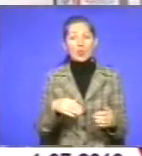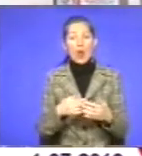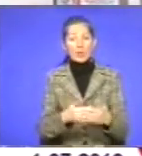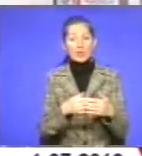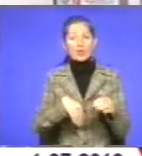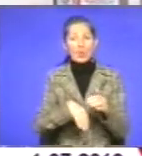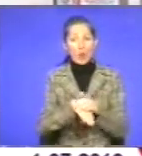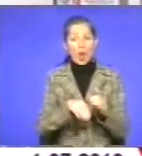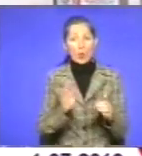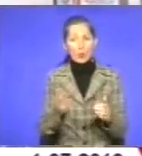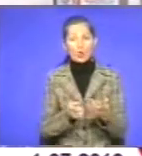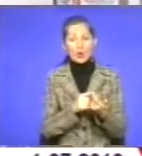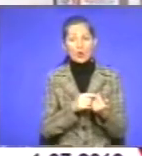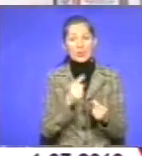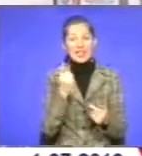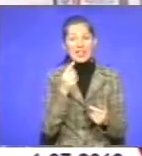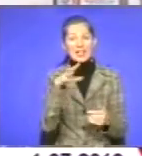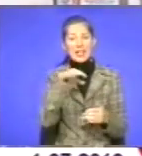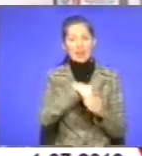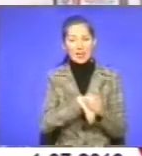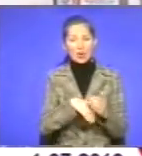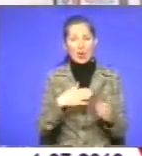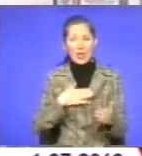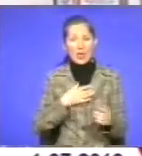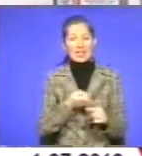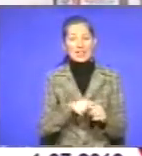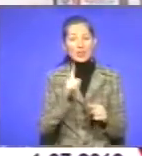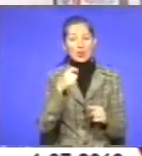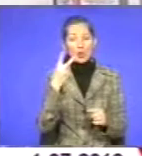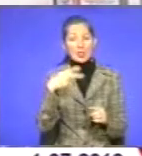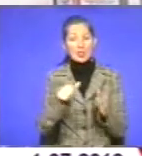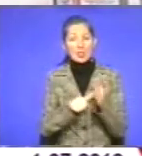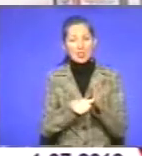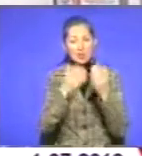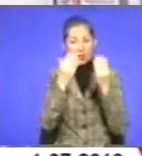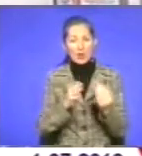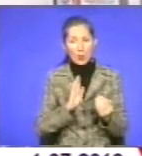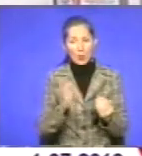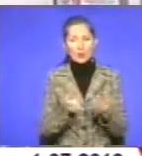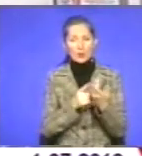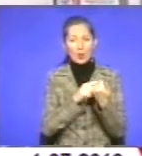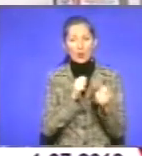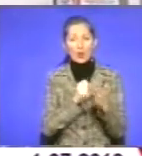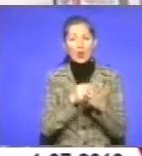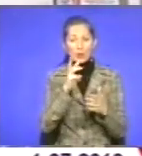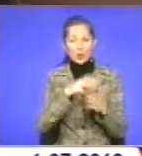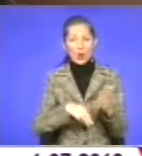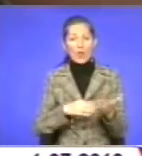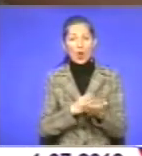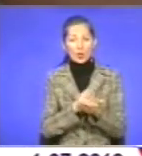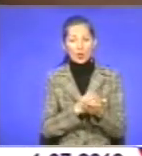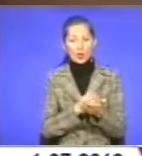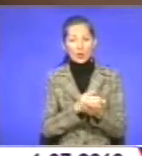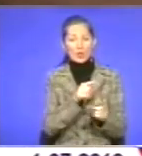буде нараховуватися єдиний внесок. Тобто ми оцих 126 днів будемо зараховувати уже до страхового стажу.